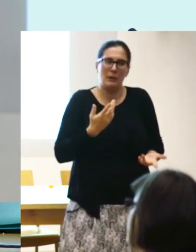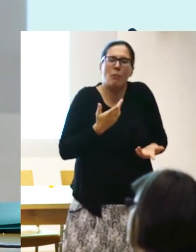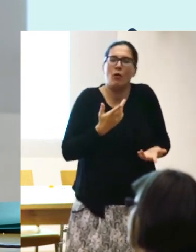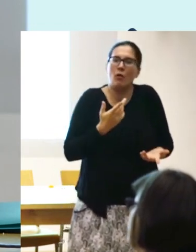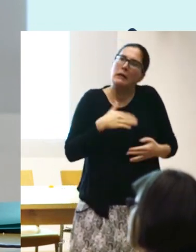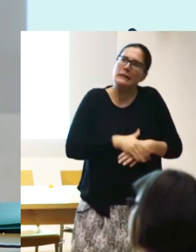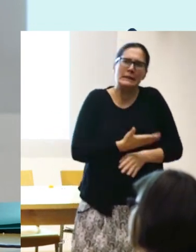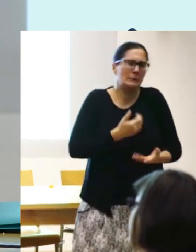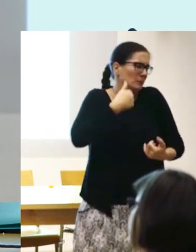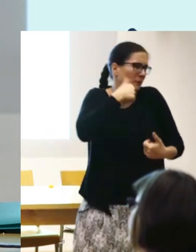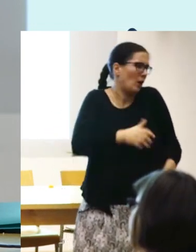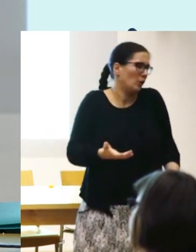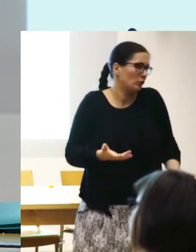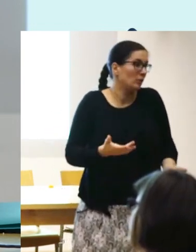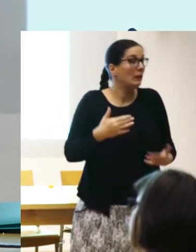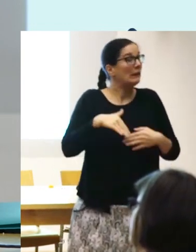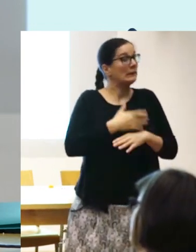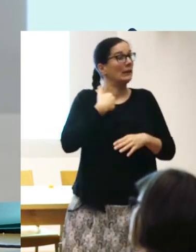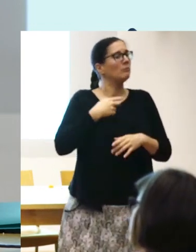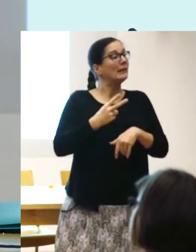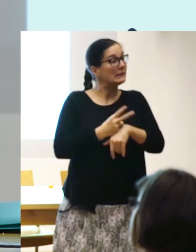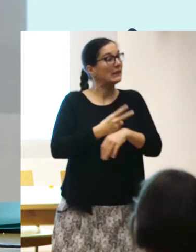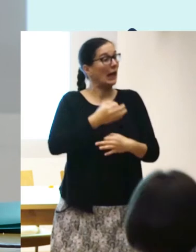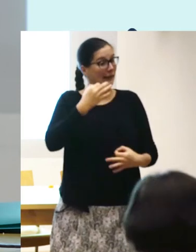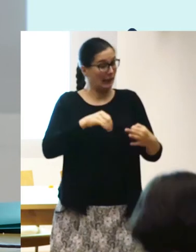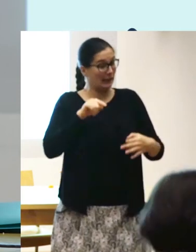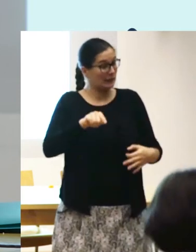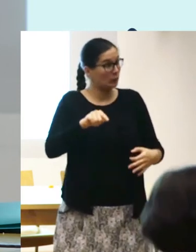že právě státní instituce je tím